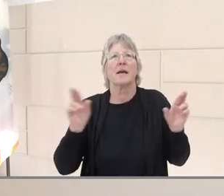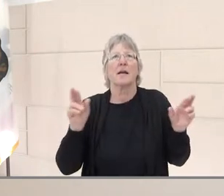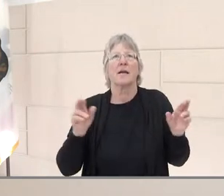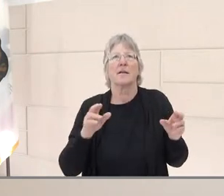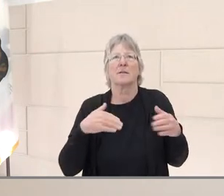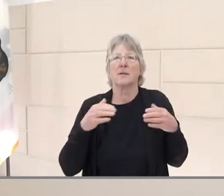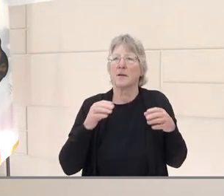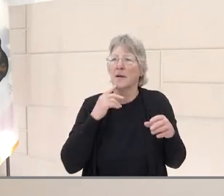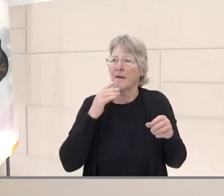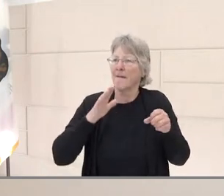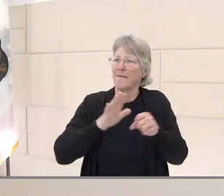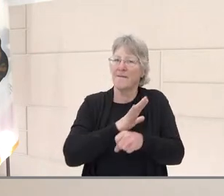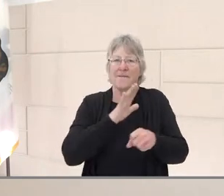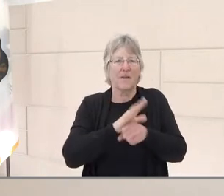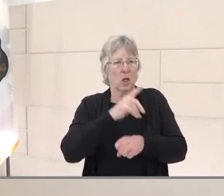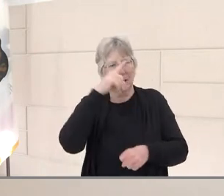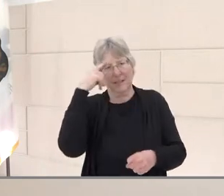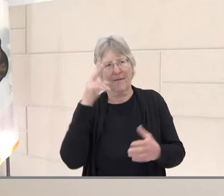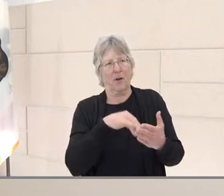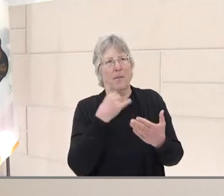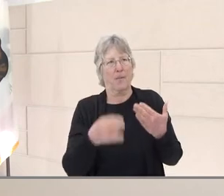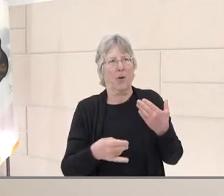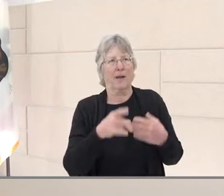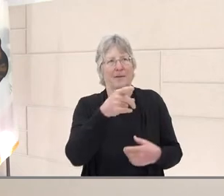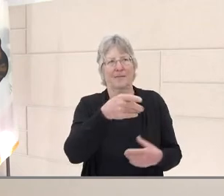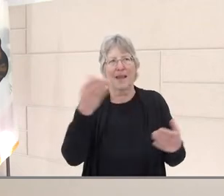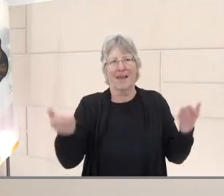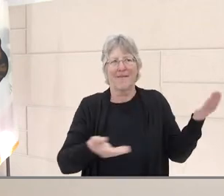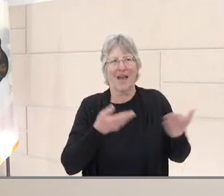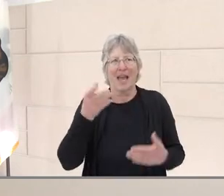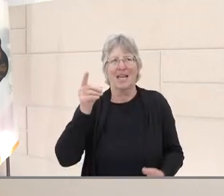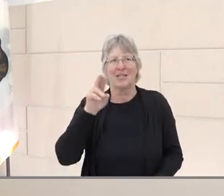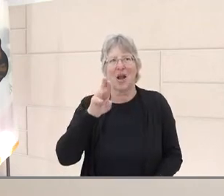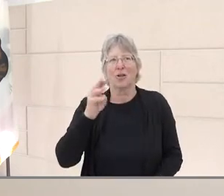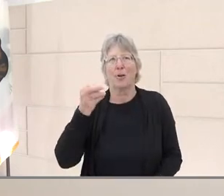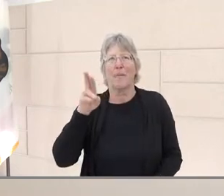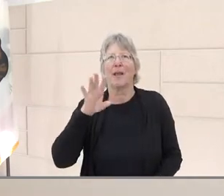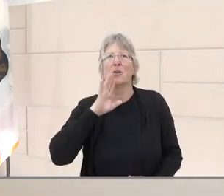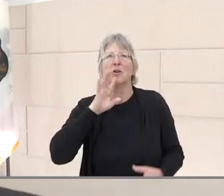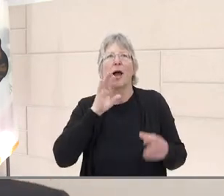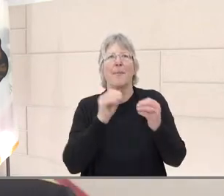ងដើម្បីធ្វើឲ្យកម្មវិធីរបស់យើងមានភាពរឹងមាំក្នុងការបើកសាលារៀនឡើងវិញ